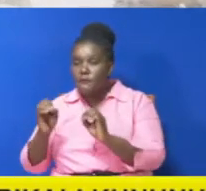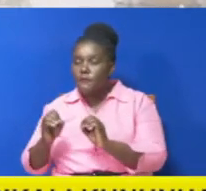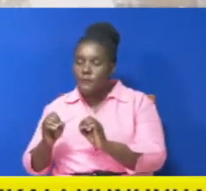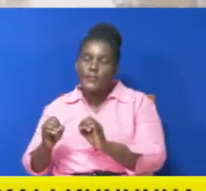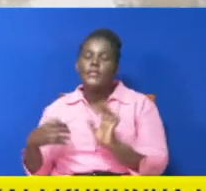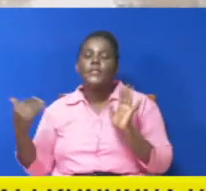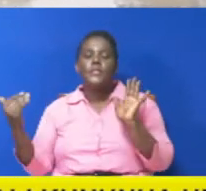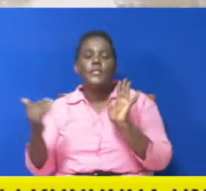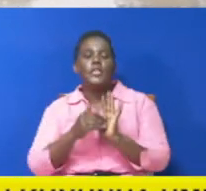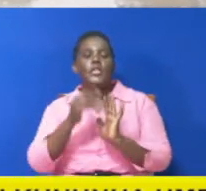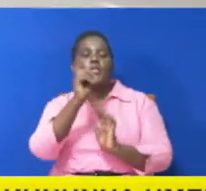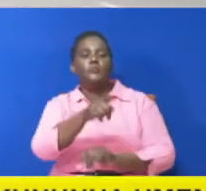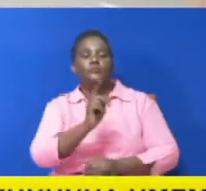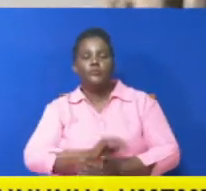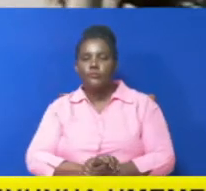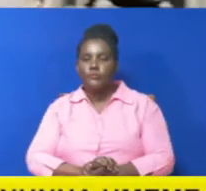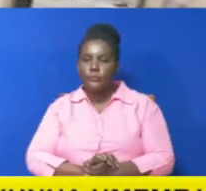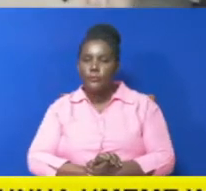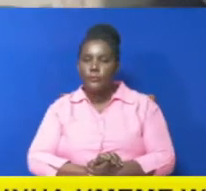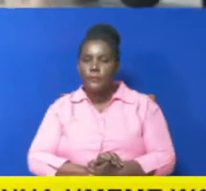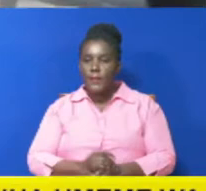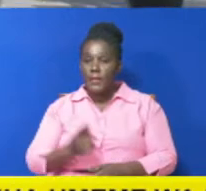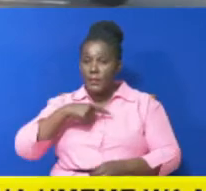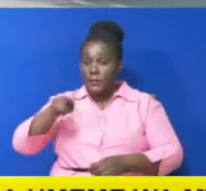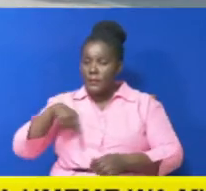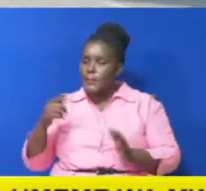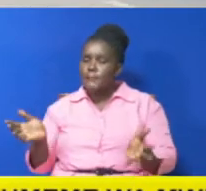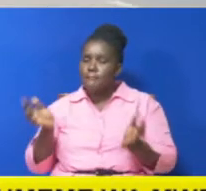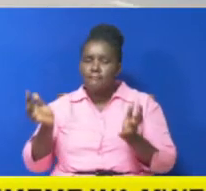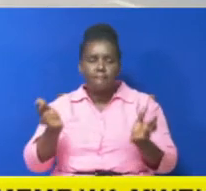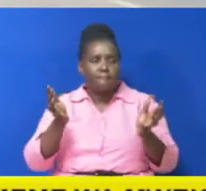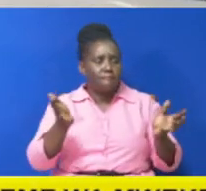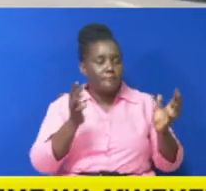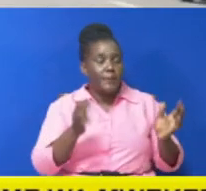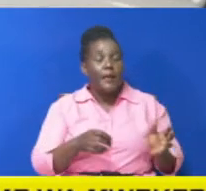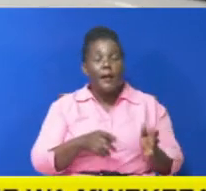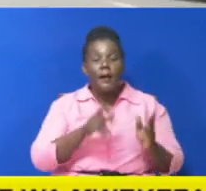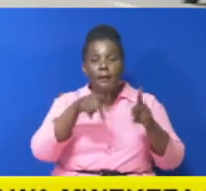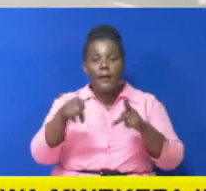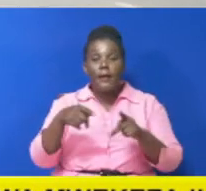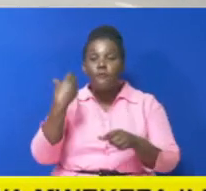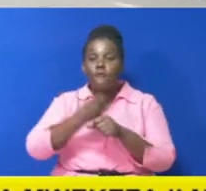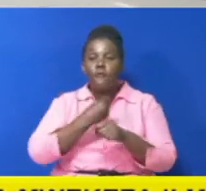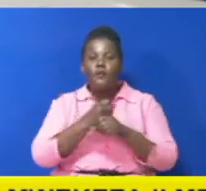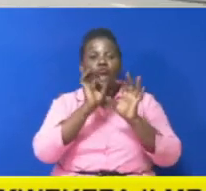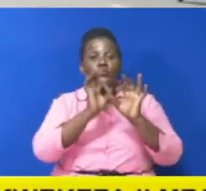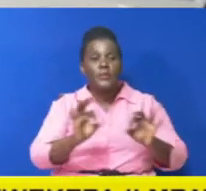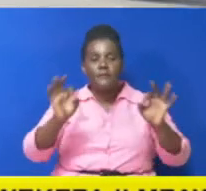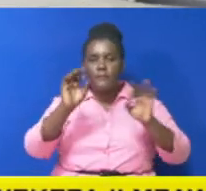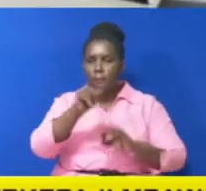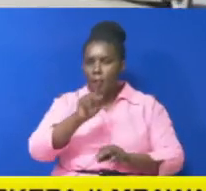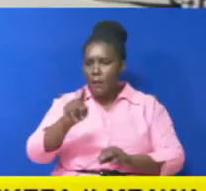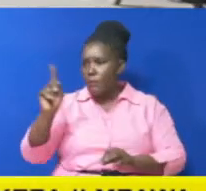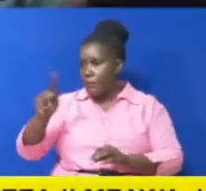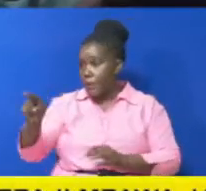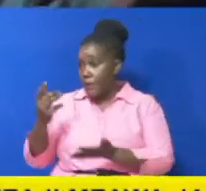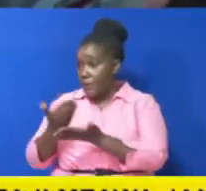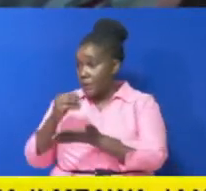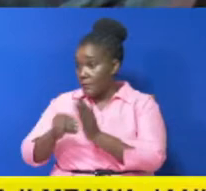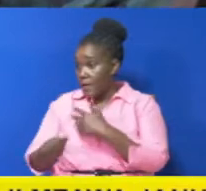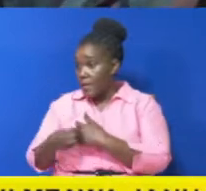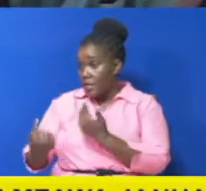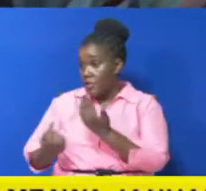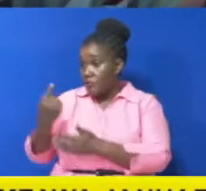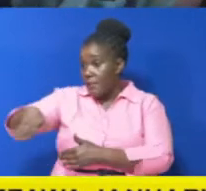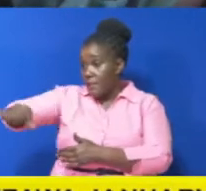basi sheria nayo inachukua mkondo wake. Inawahamasisha wananchi kufanya usafi mara kwa mara, kwa sababu usafi unaondoa maradhi.